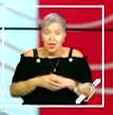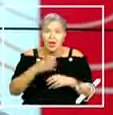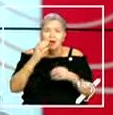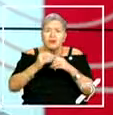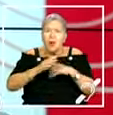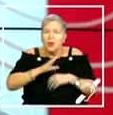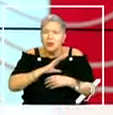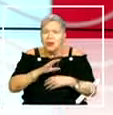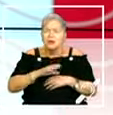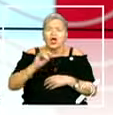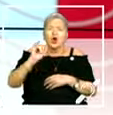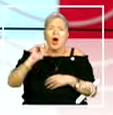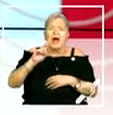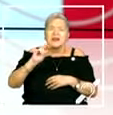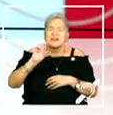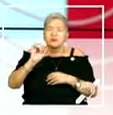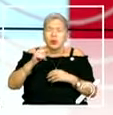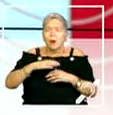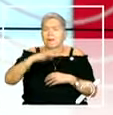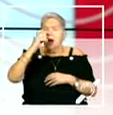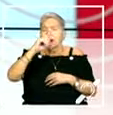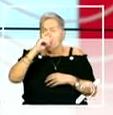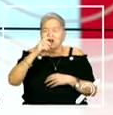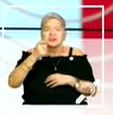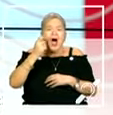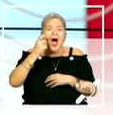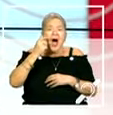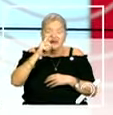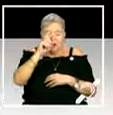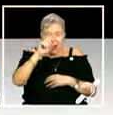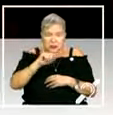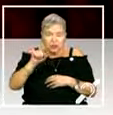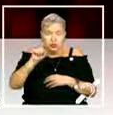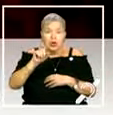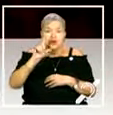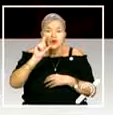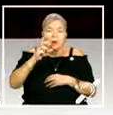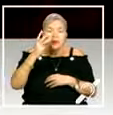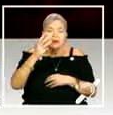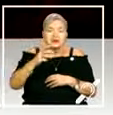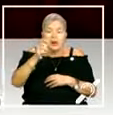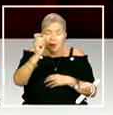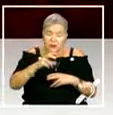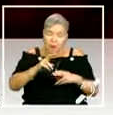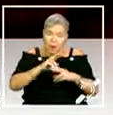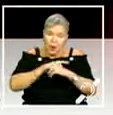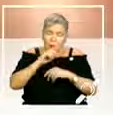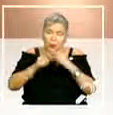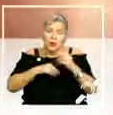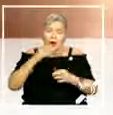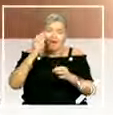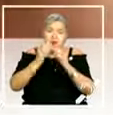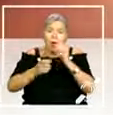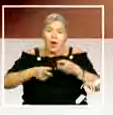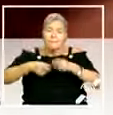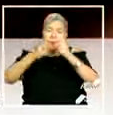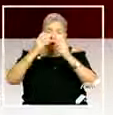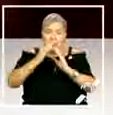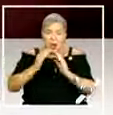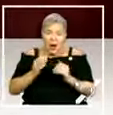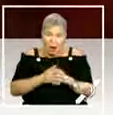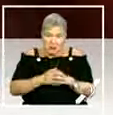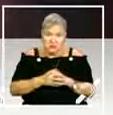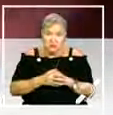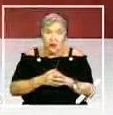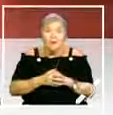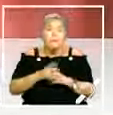Incendiu devastator în Johannesburg, cel mai mare oraș din Africa de Sud. Cel puțin 73 de oameni au murit în urma unui incendiu produs într-un bloc de locuințe.